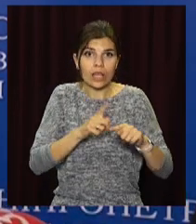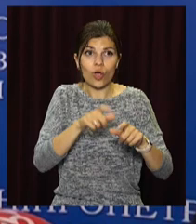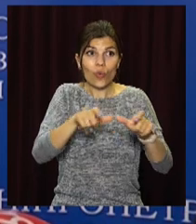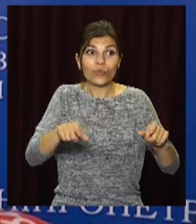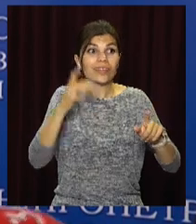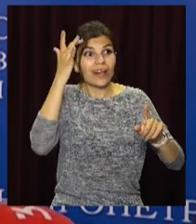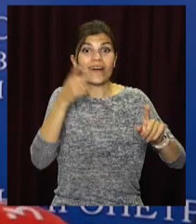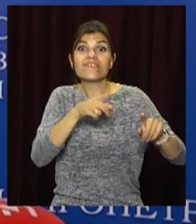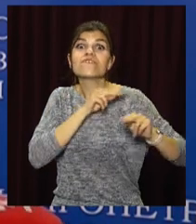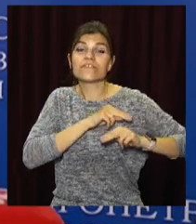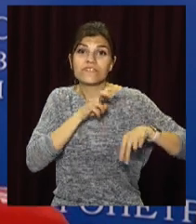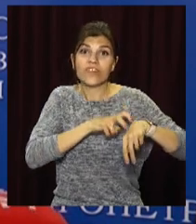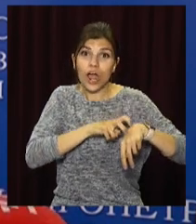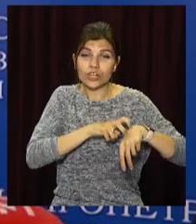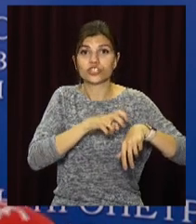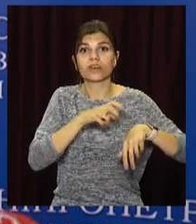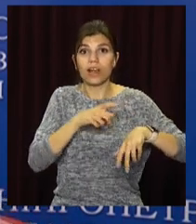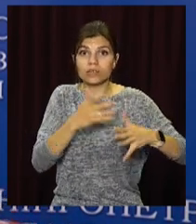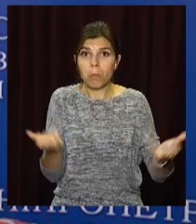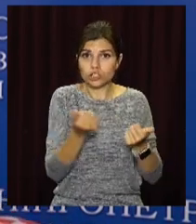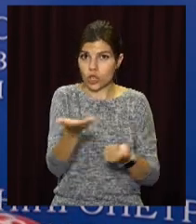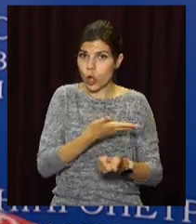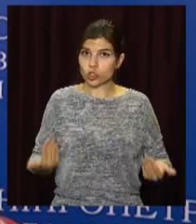люди рятують наше з вами життя.